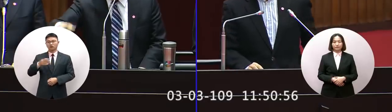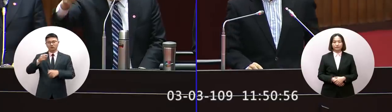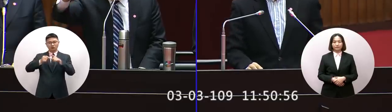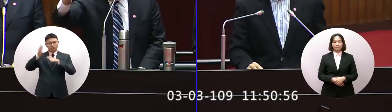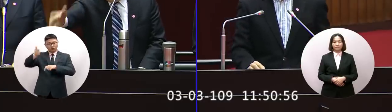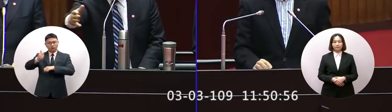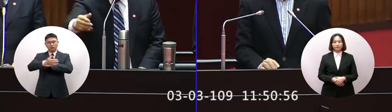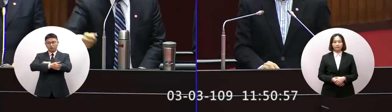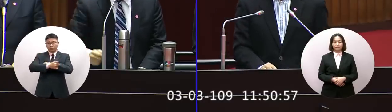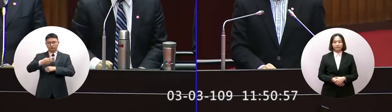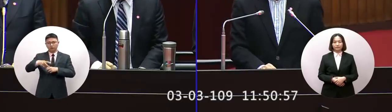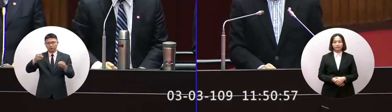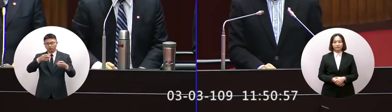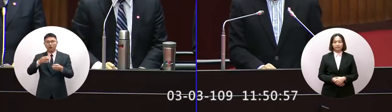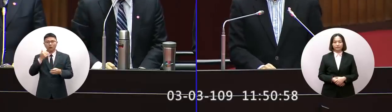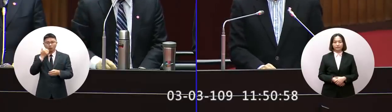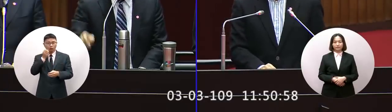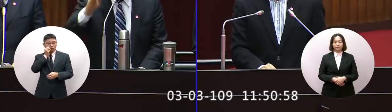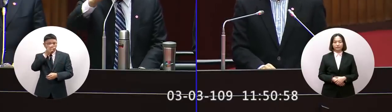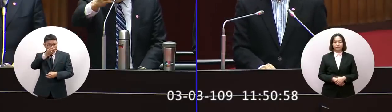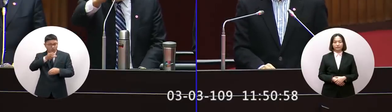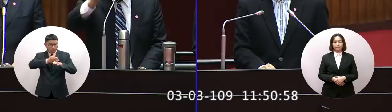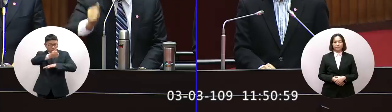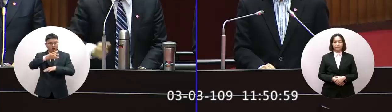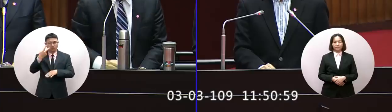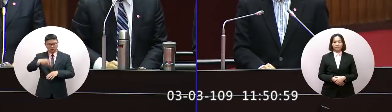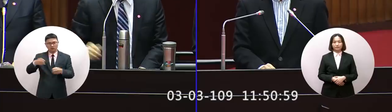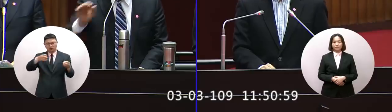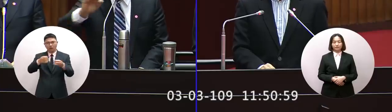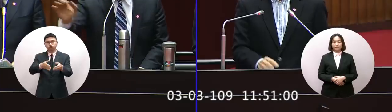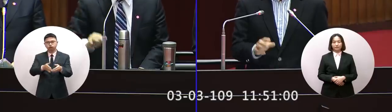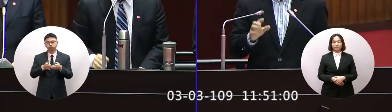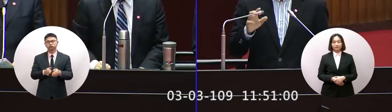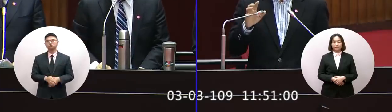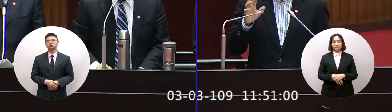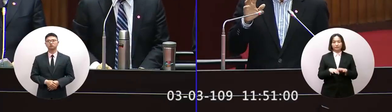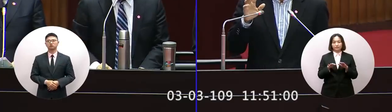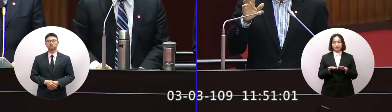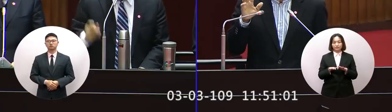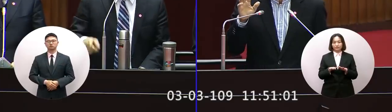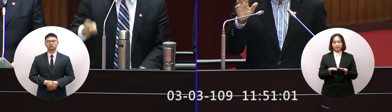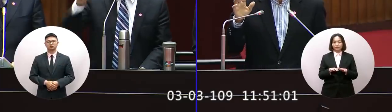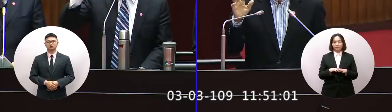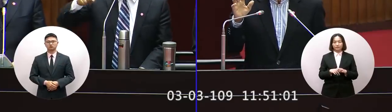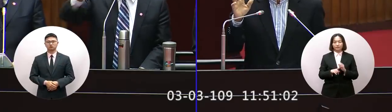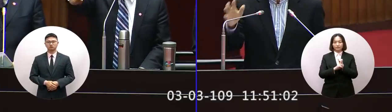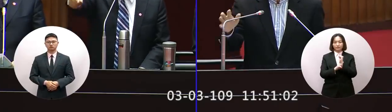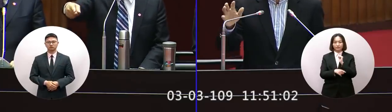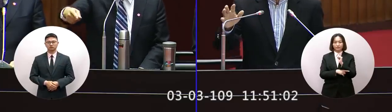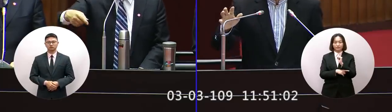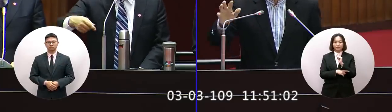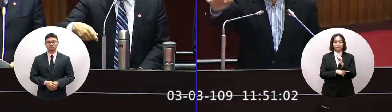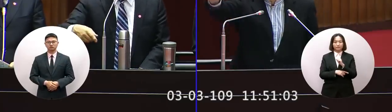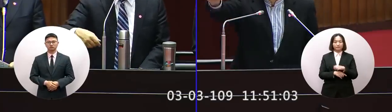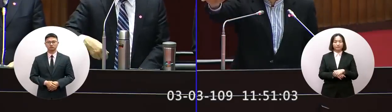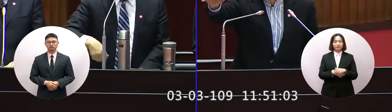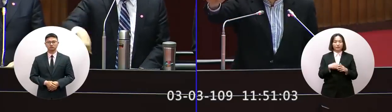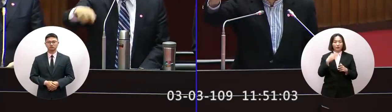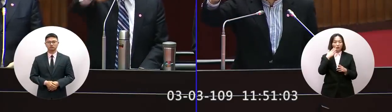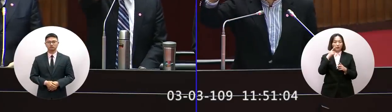要再超過要再協商現在有這樣的所以現在說現在說你怎麼